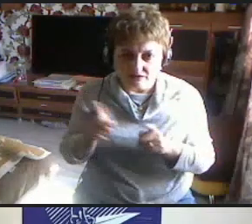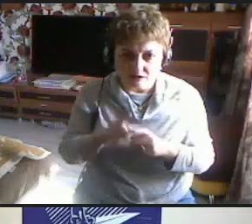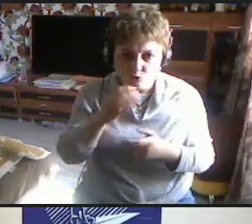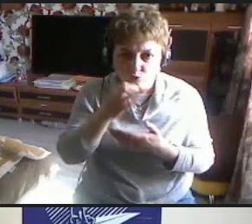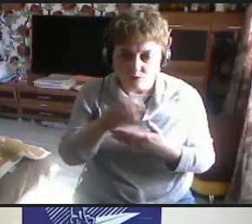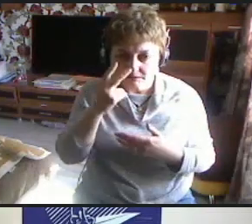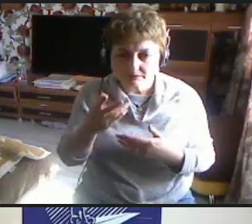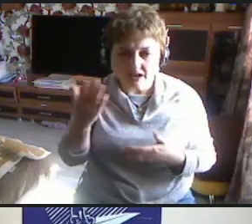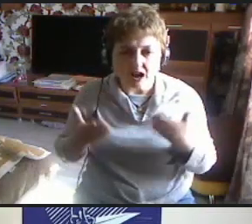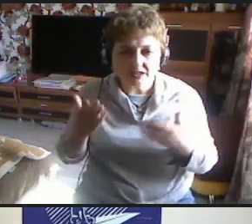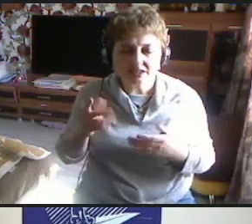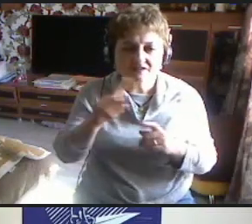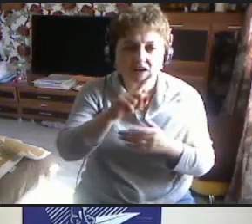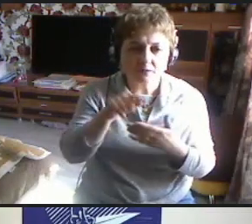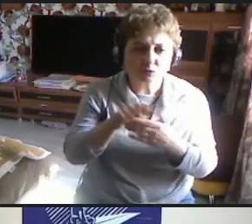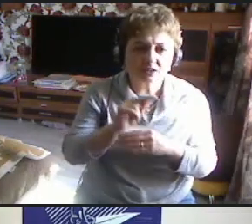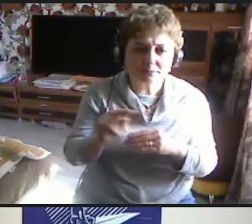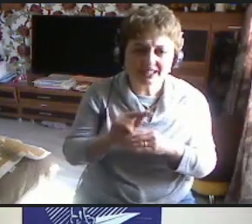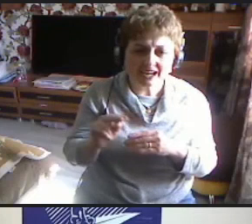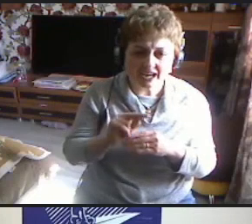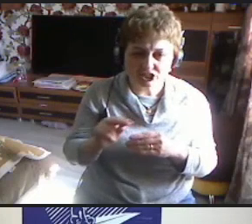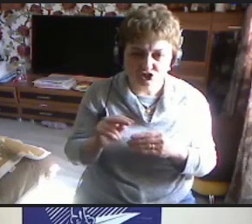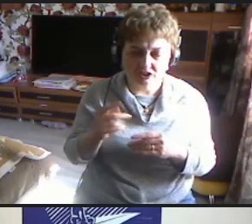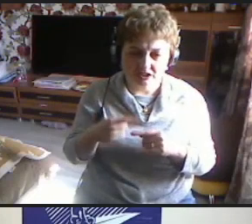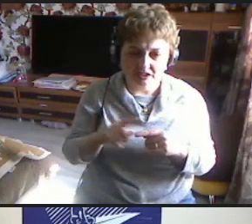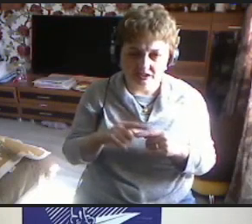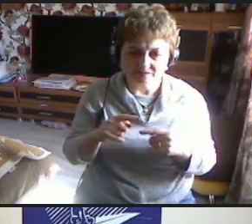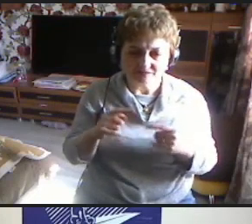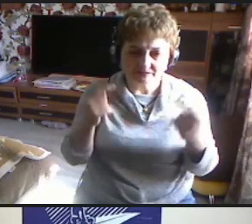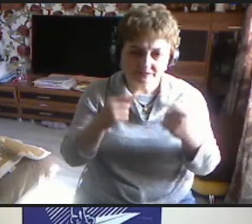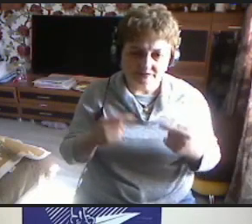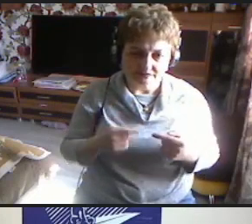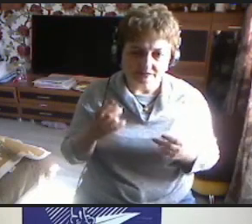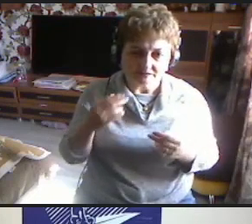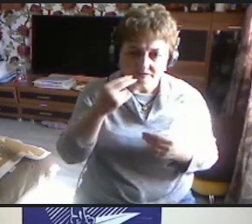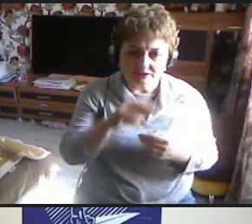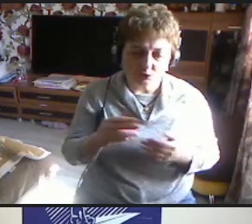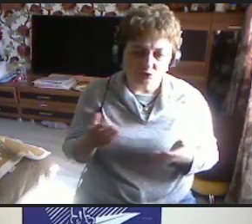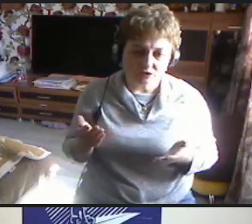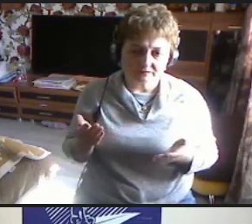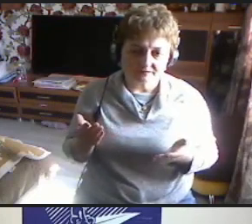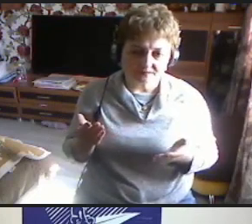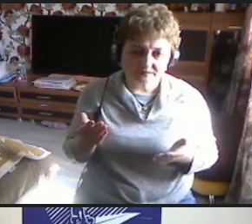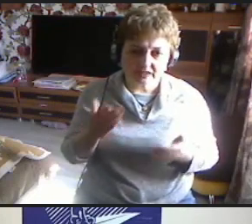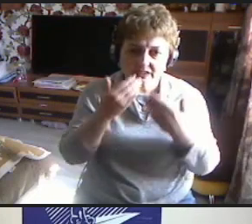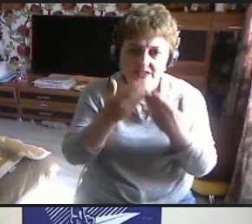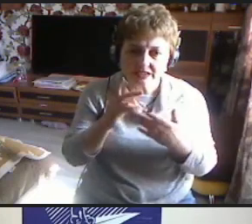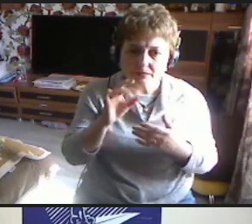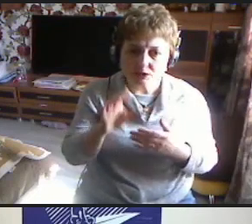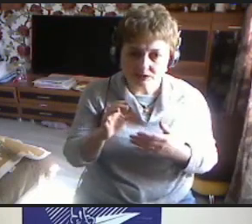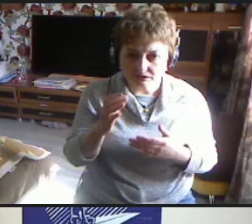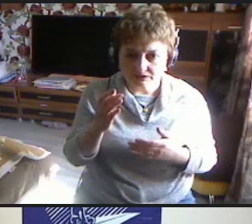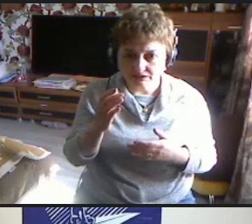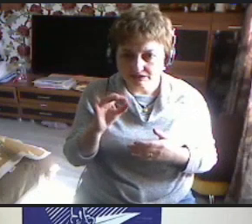вопросы педагогические, соответственно, это лучше, ну, как бы, запросить, может